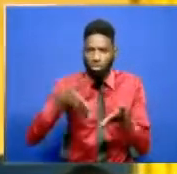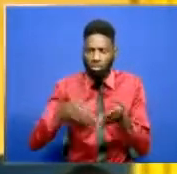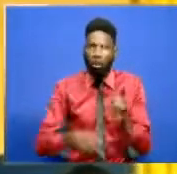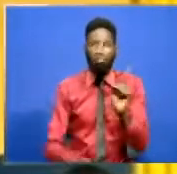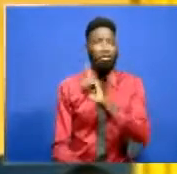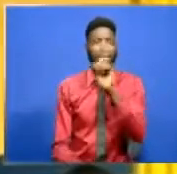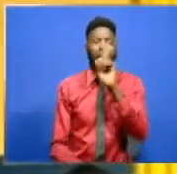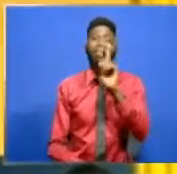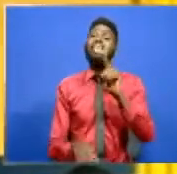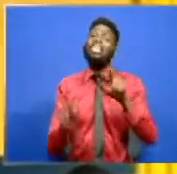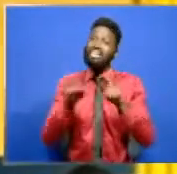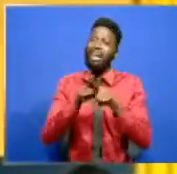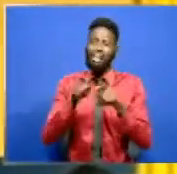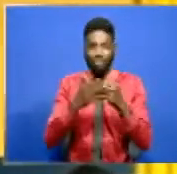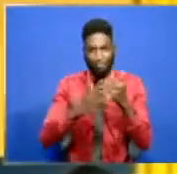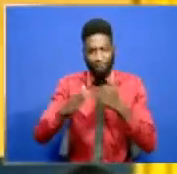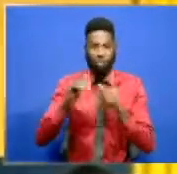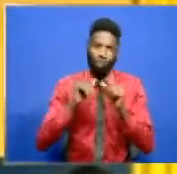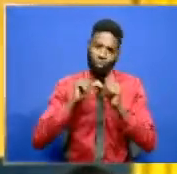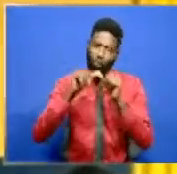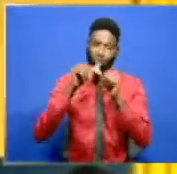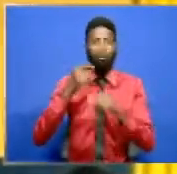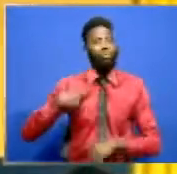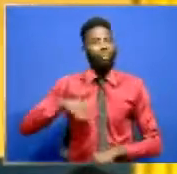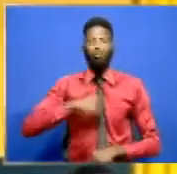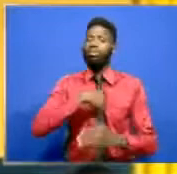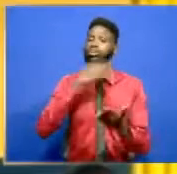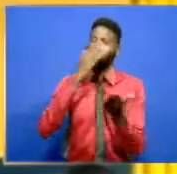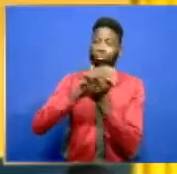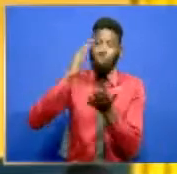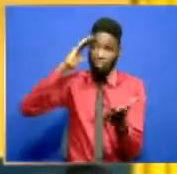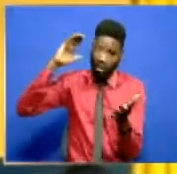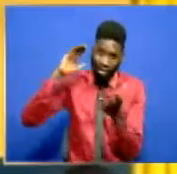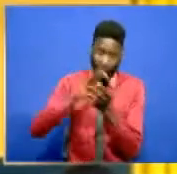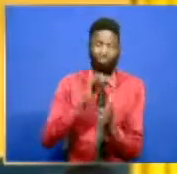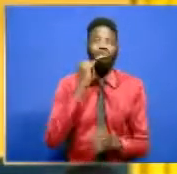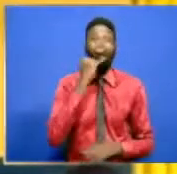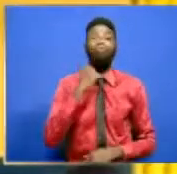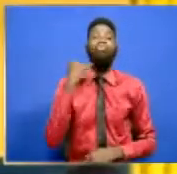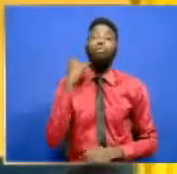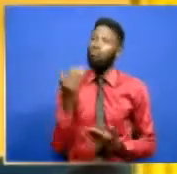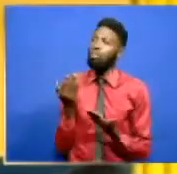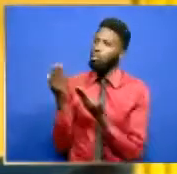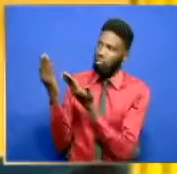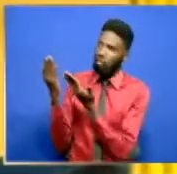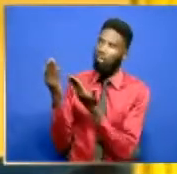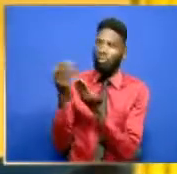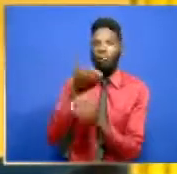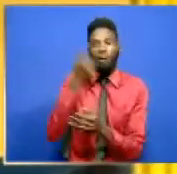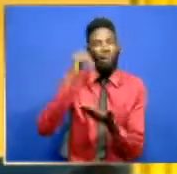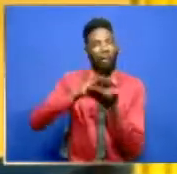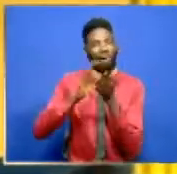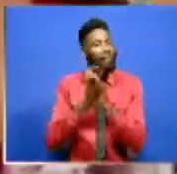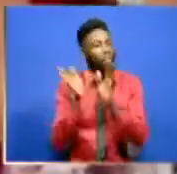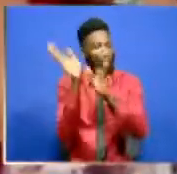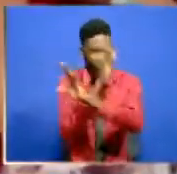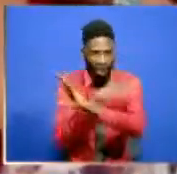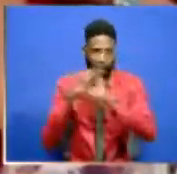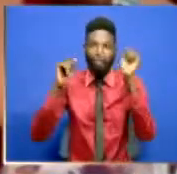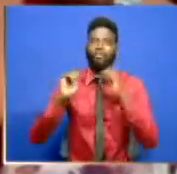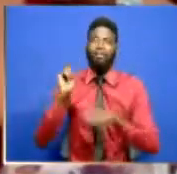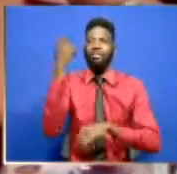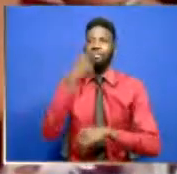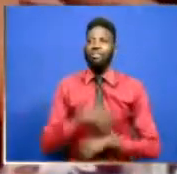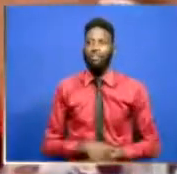na sauti ya kesho, ya kwa tunaamini Hassan Ali Joho anafaa kuwa rais wa Kenya hii.